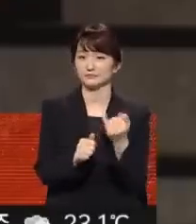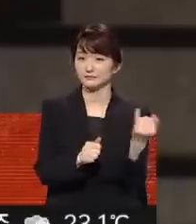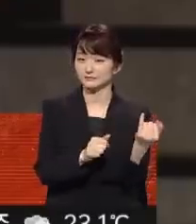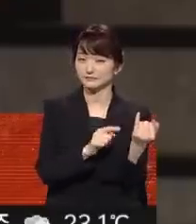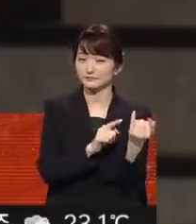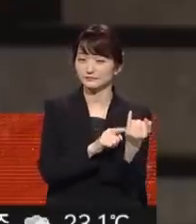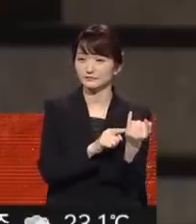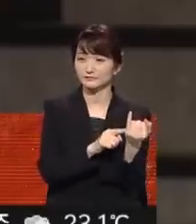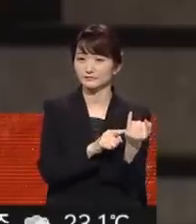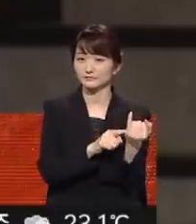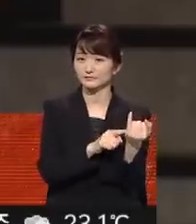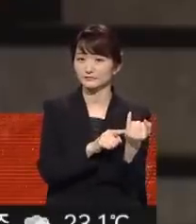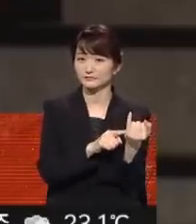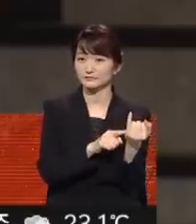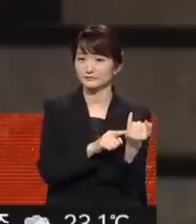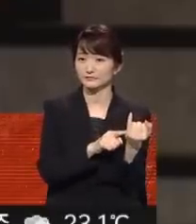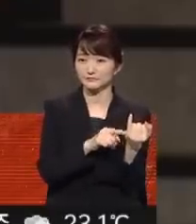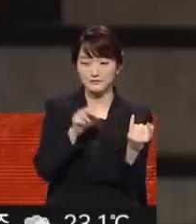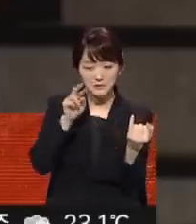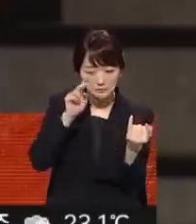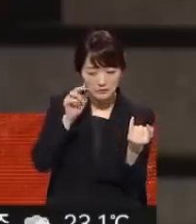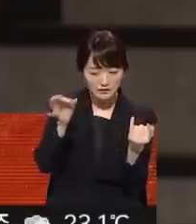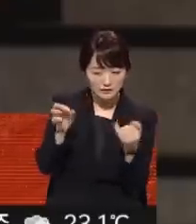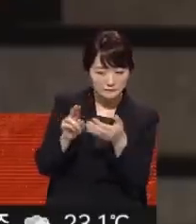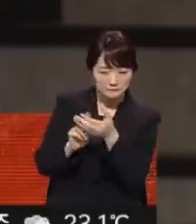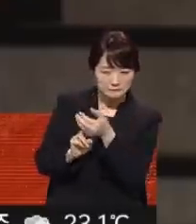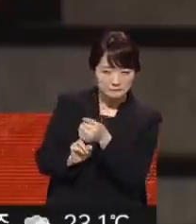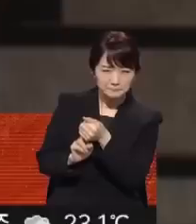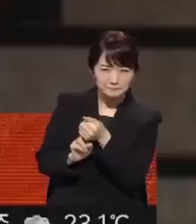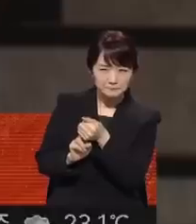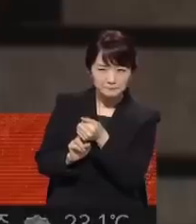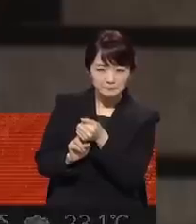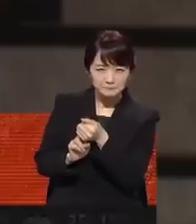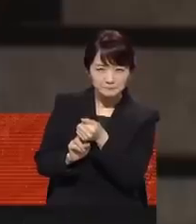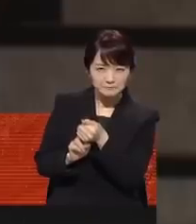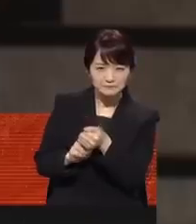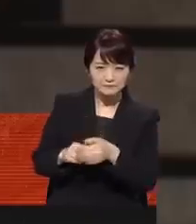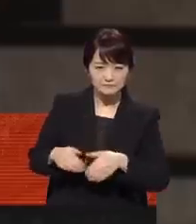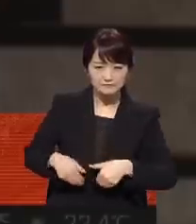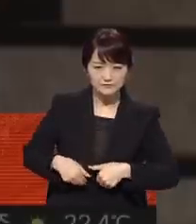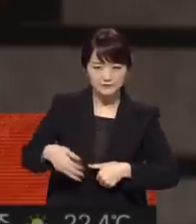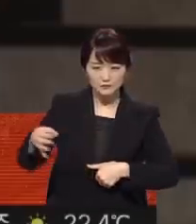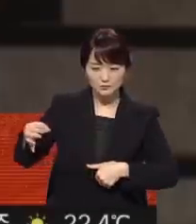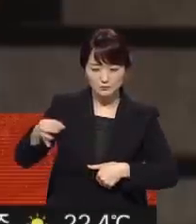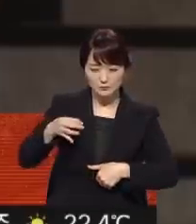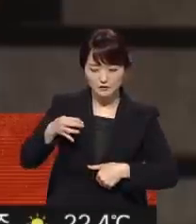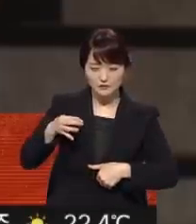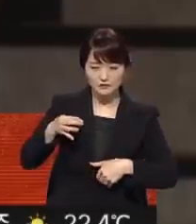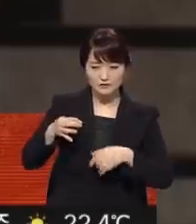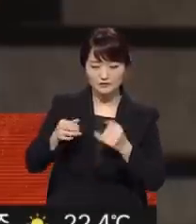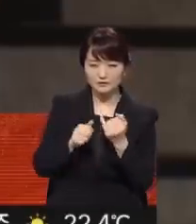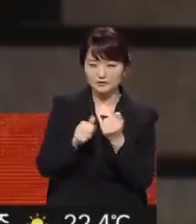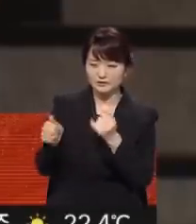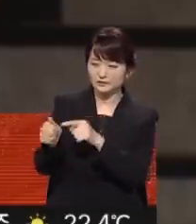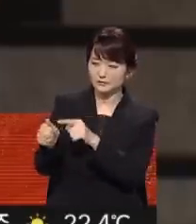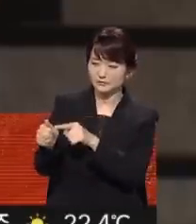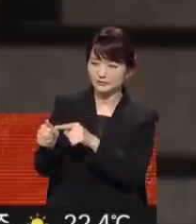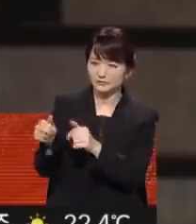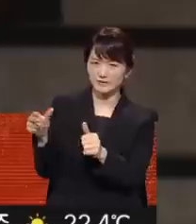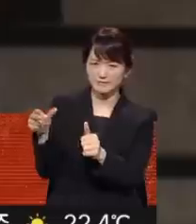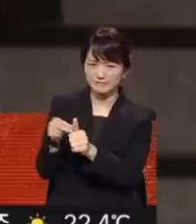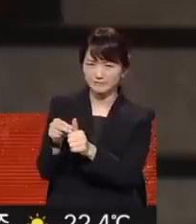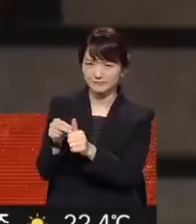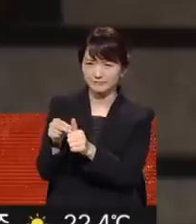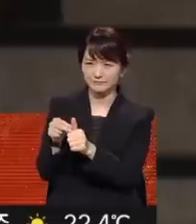이렇게 비상금을 숨겨두면서 용돈을 받았던 남편을 생각을 하니 아내는 배신감이 든다. 근데 그거는